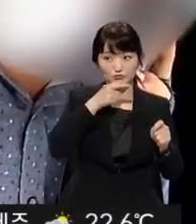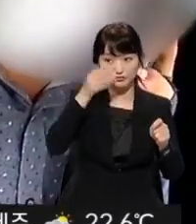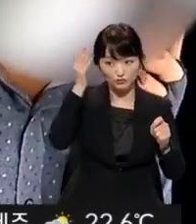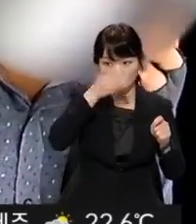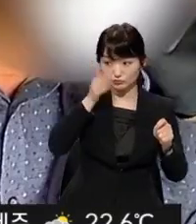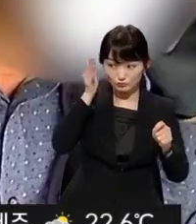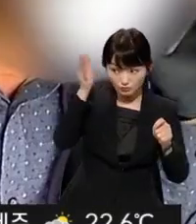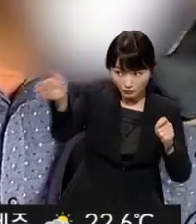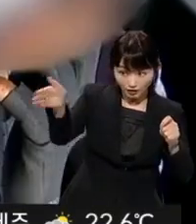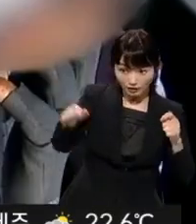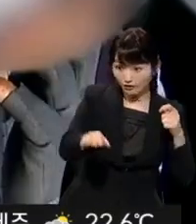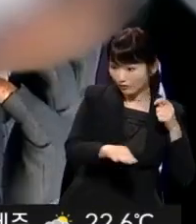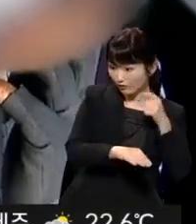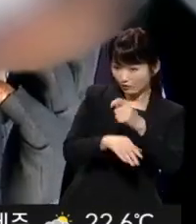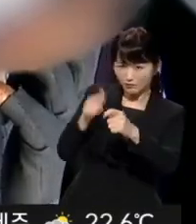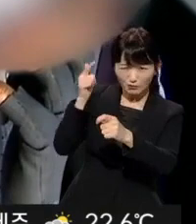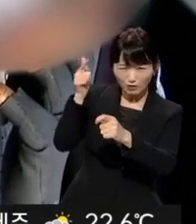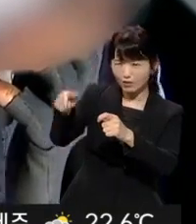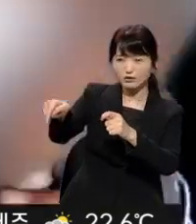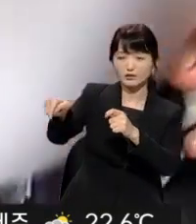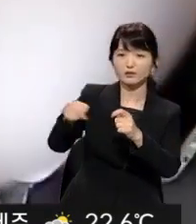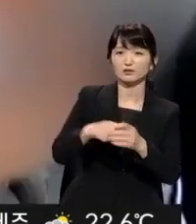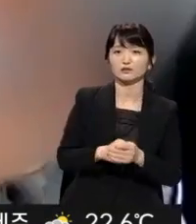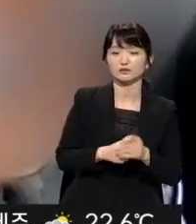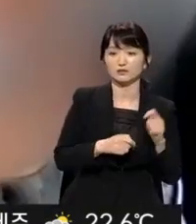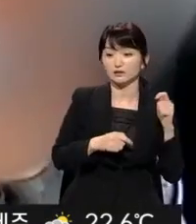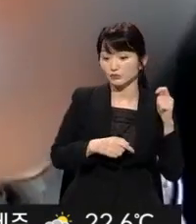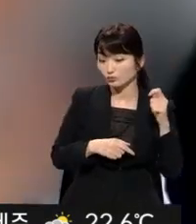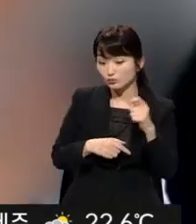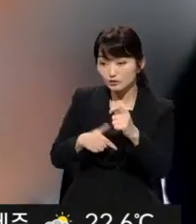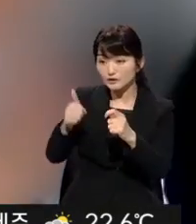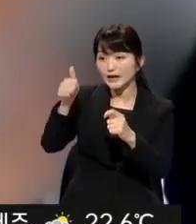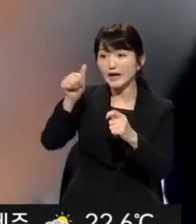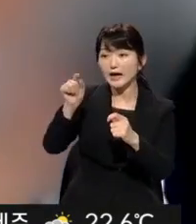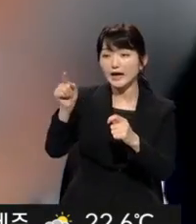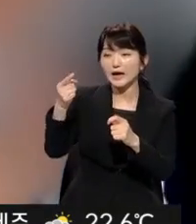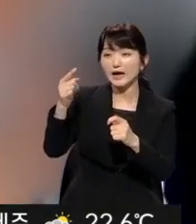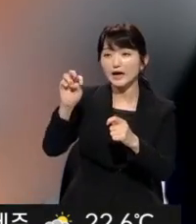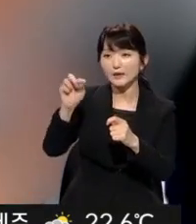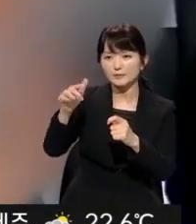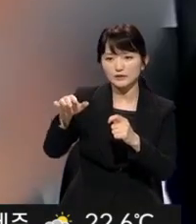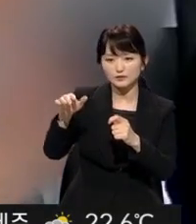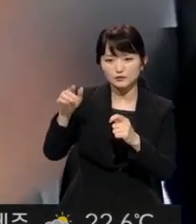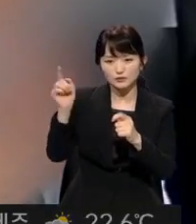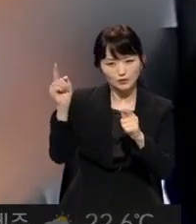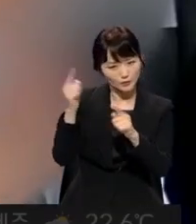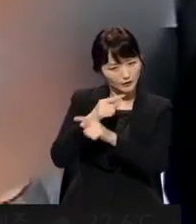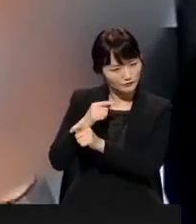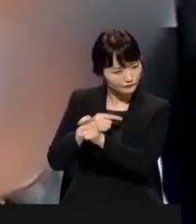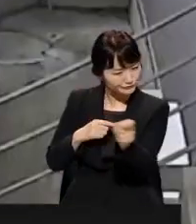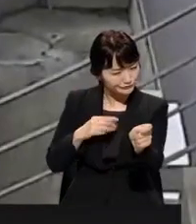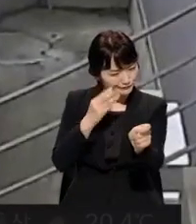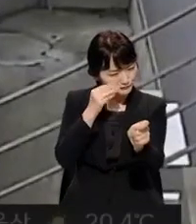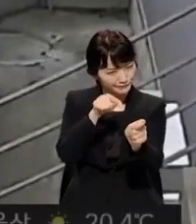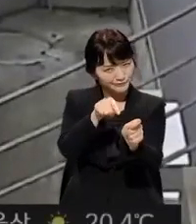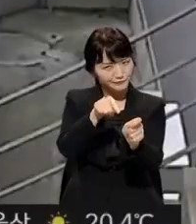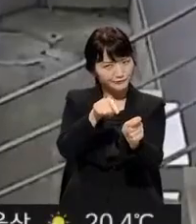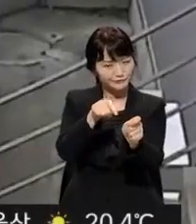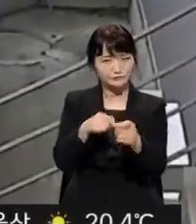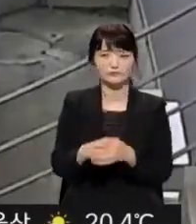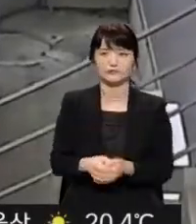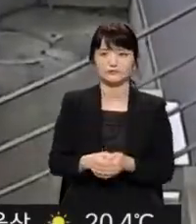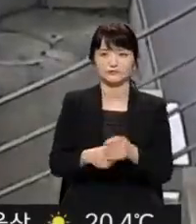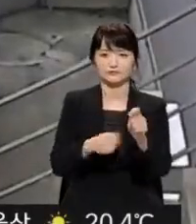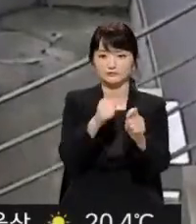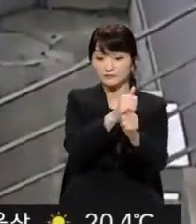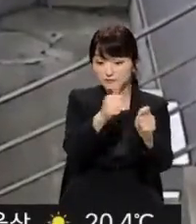너무 멀잖아요. 그렇죠. 근데 가다가 중간에 또 함안으로 경로를 바꿔요. 그리고 택시 기사가 아무래도 이상하다 싶어서 이상하죠. 잠깐 물건 가지러